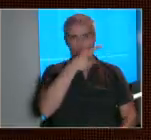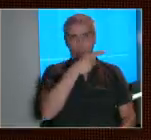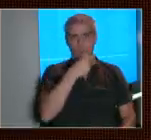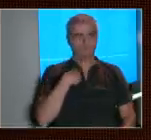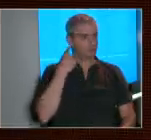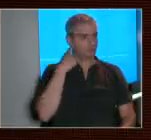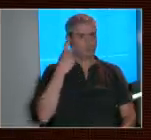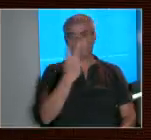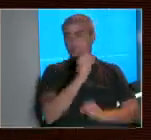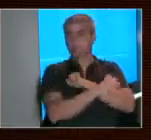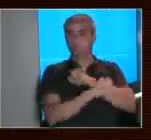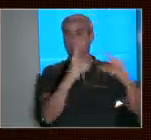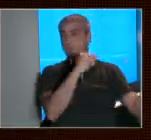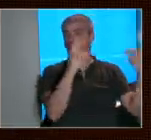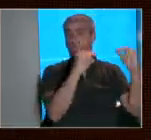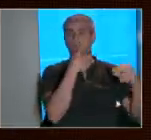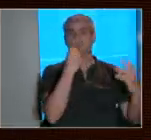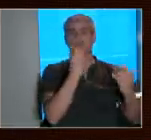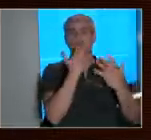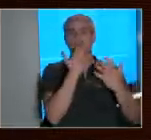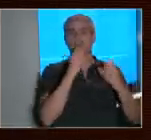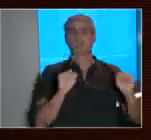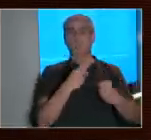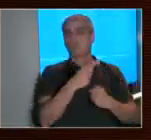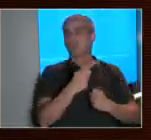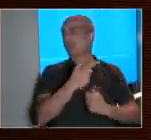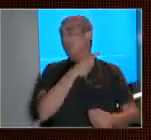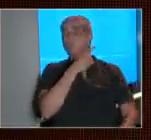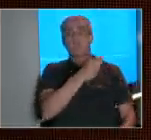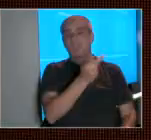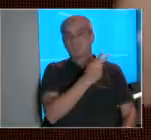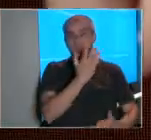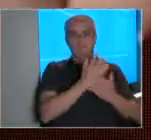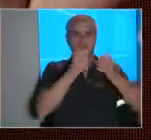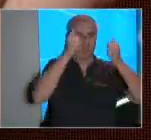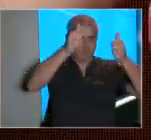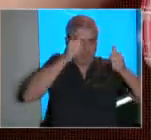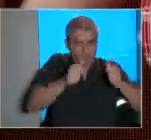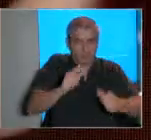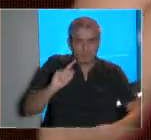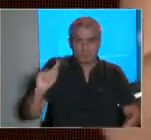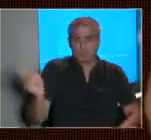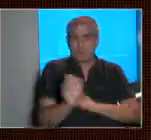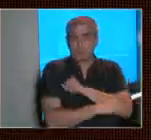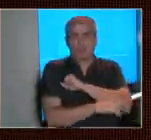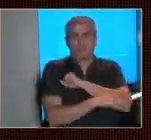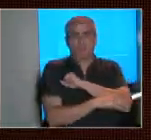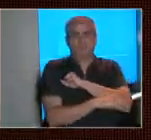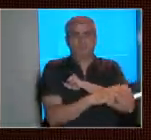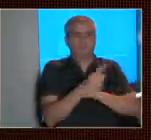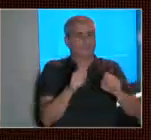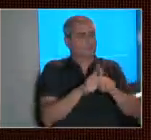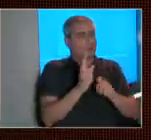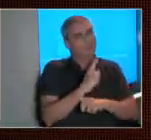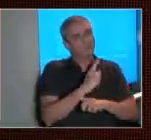ואני שומעת איזה שני סטודנטים מדברים, שמישהו מספר על הפעילות הזאת, והם תלו מודעות בכל הקמפוס. ואתם יודעים,